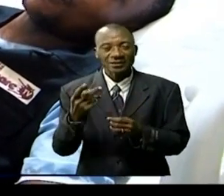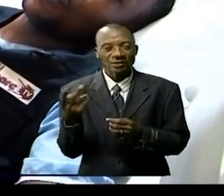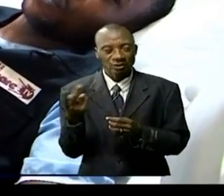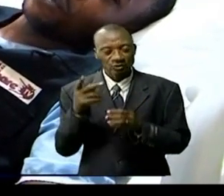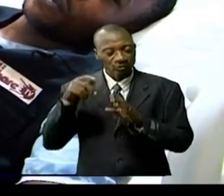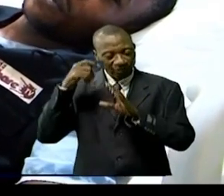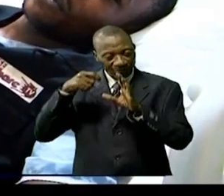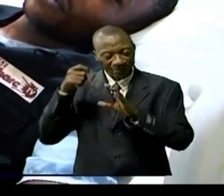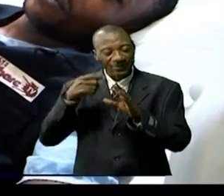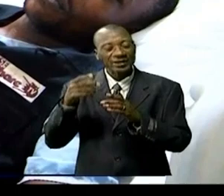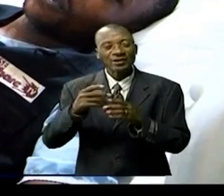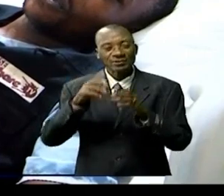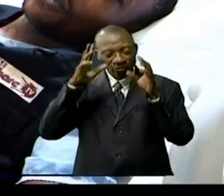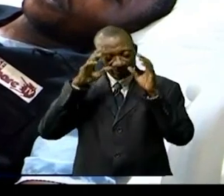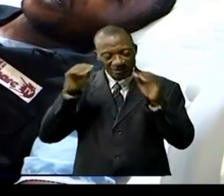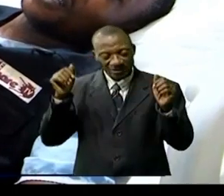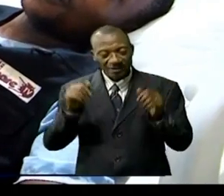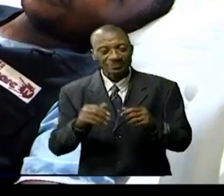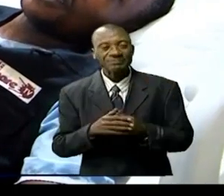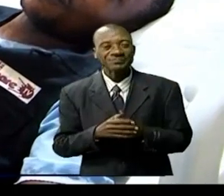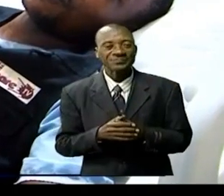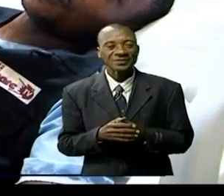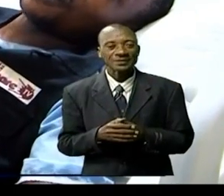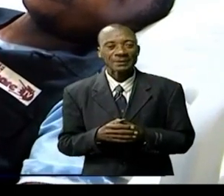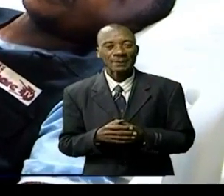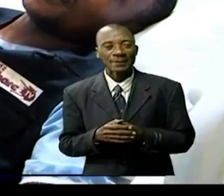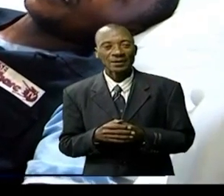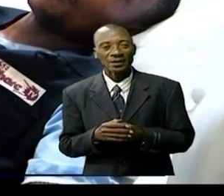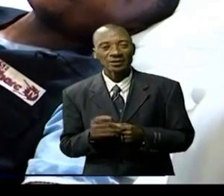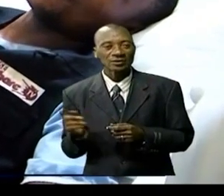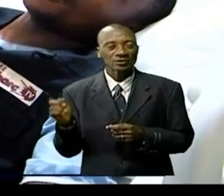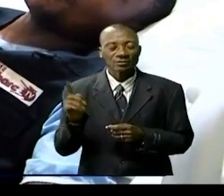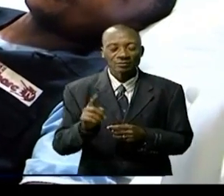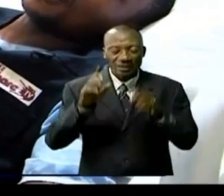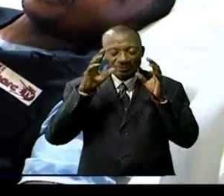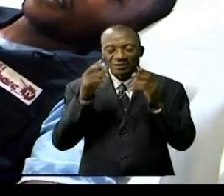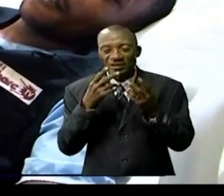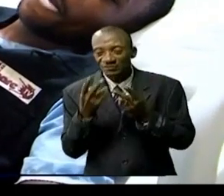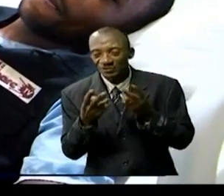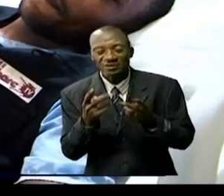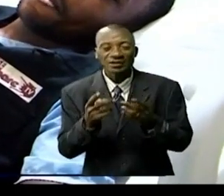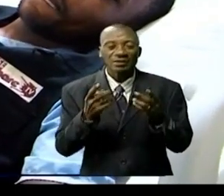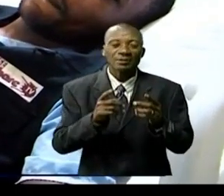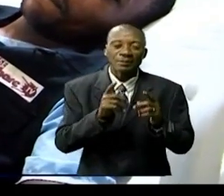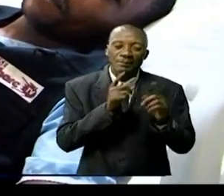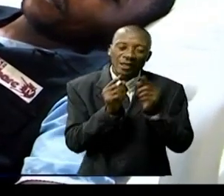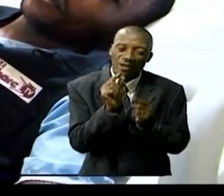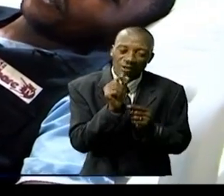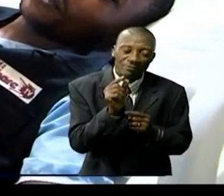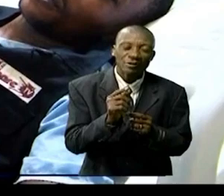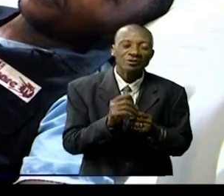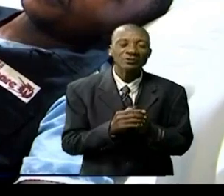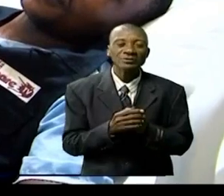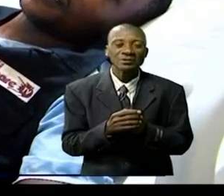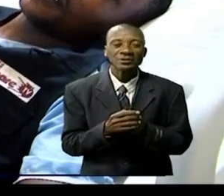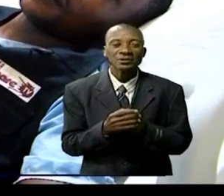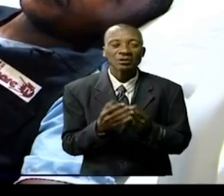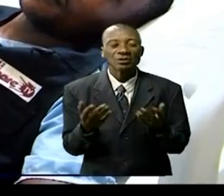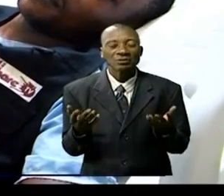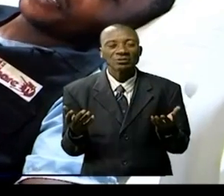bourre pour les lots sont notamment présents montrent donc